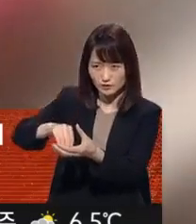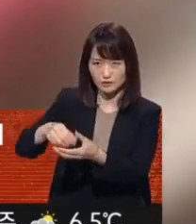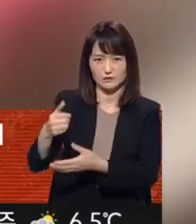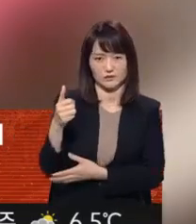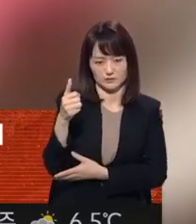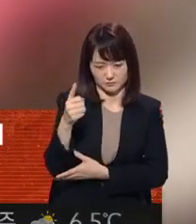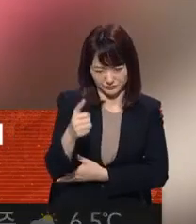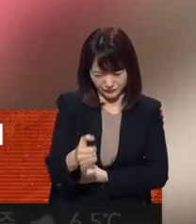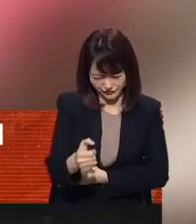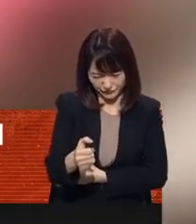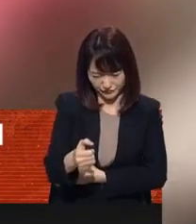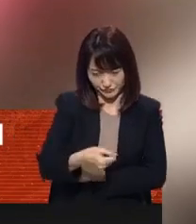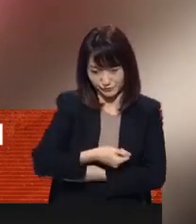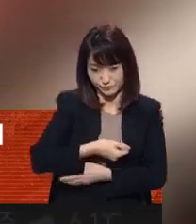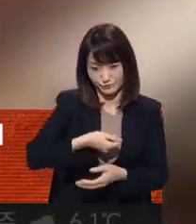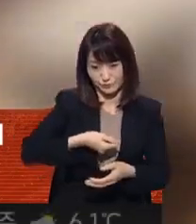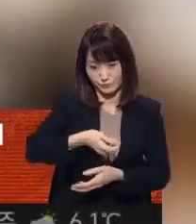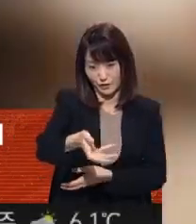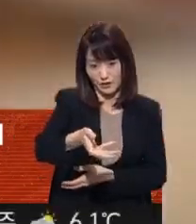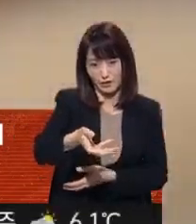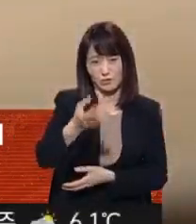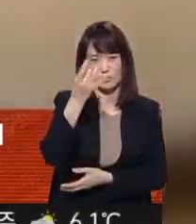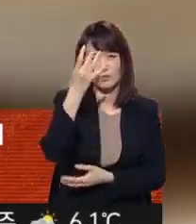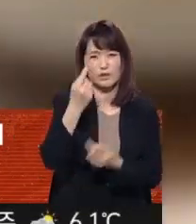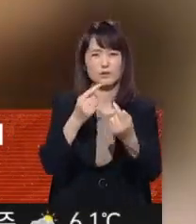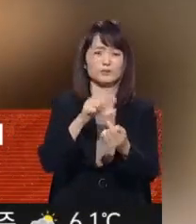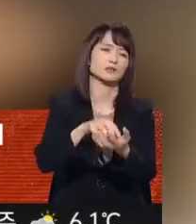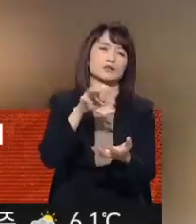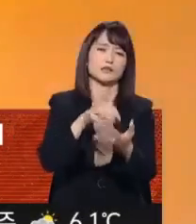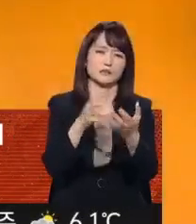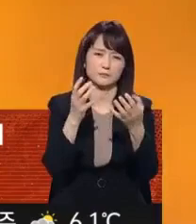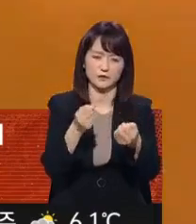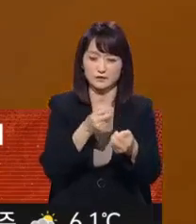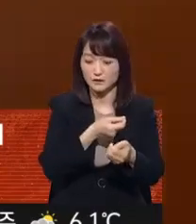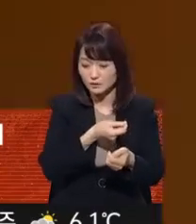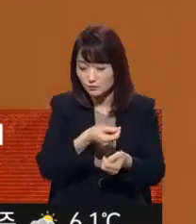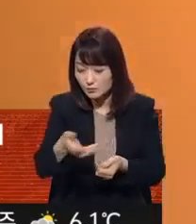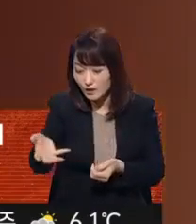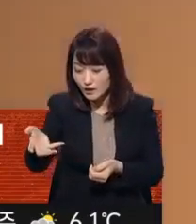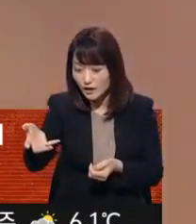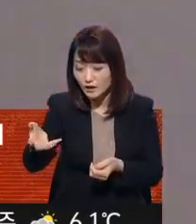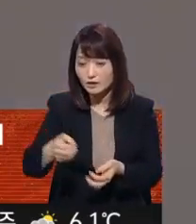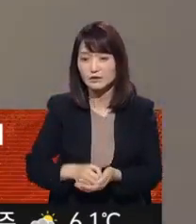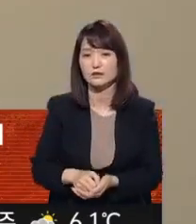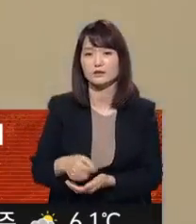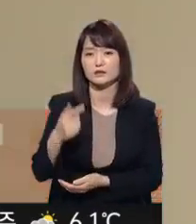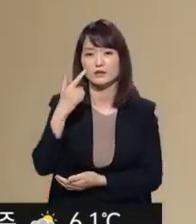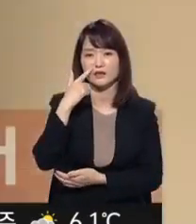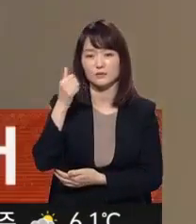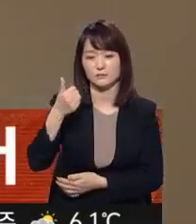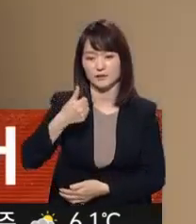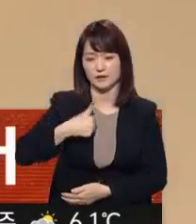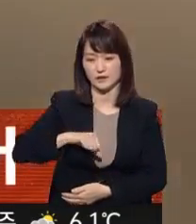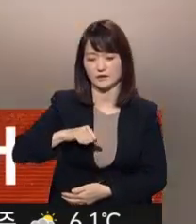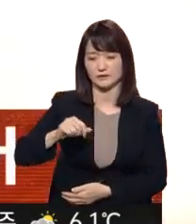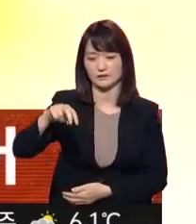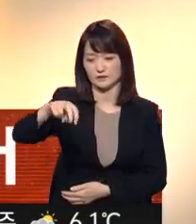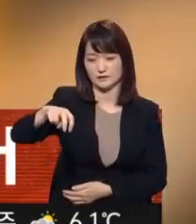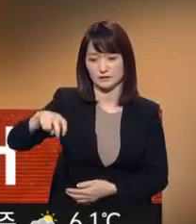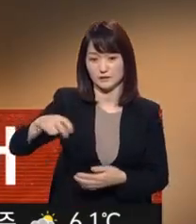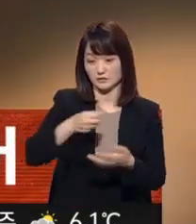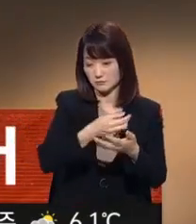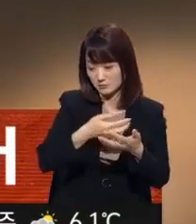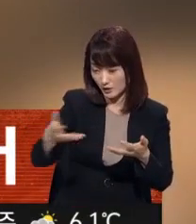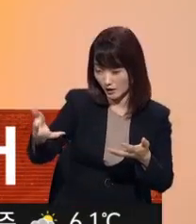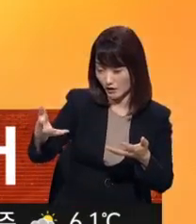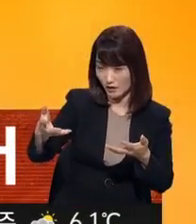바람에 원래보다 많은 양이 나온 겁니다. 그래서 이 앞에 있던 부자에게까지 술이 튀고 말았고 이 모습이 영상에 그대로 담기게